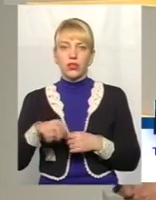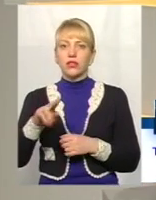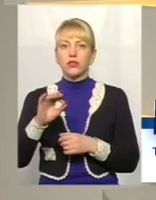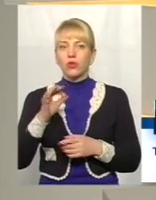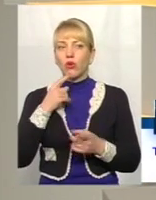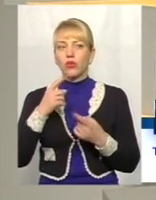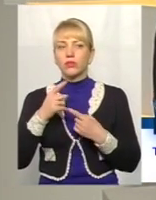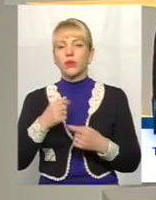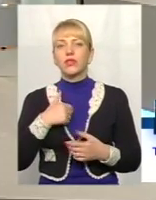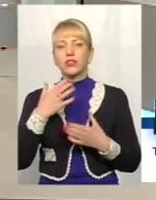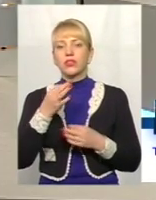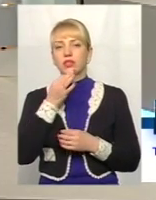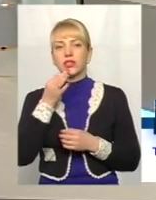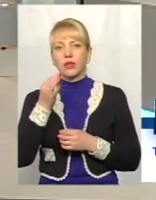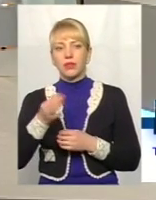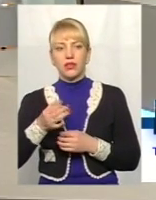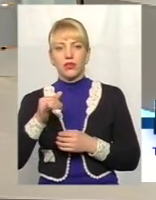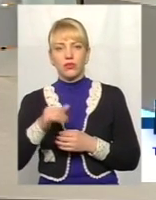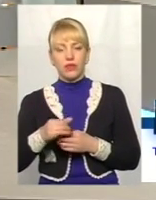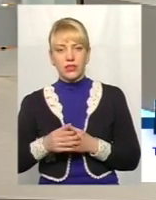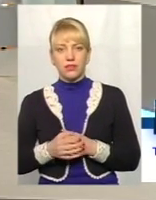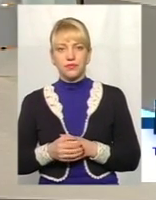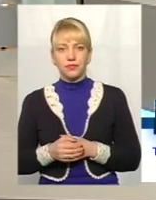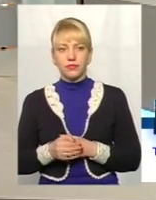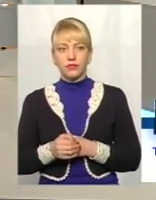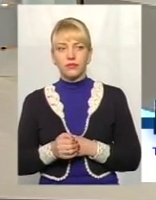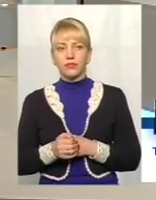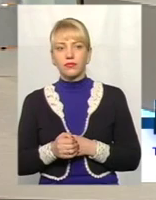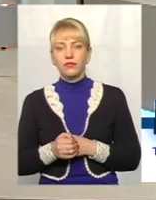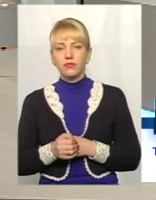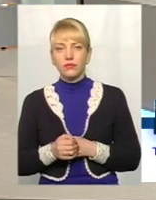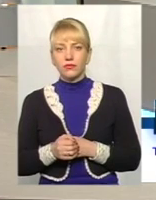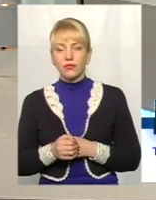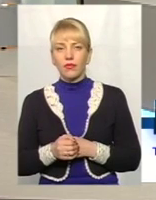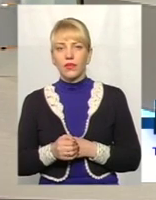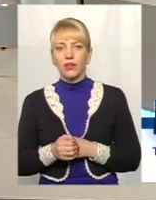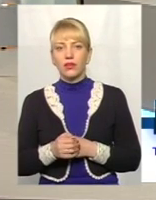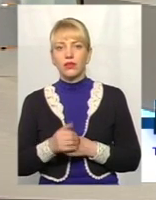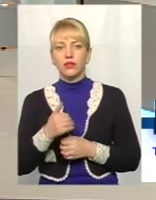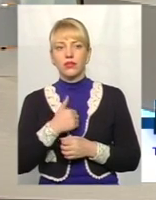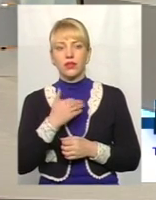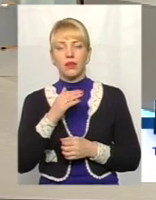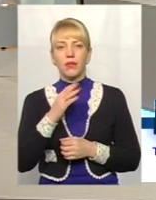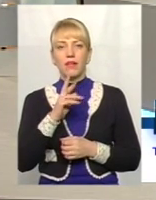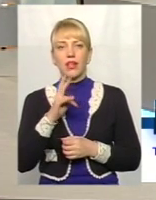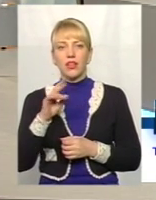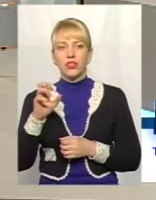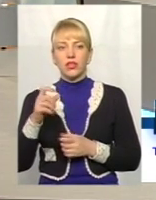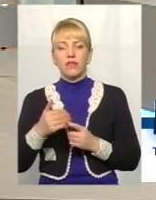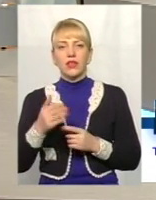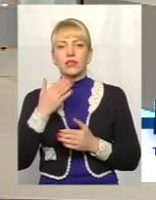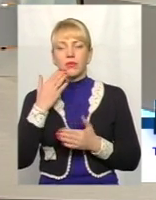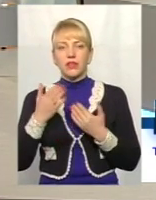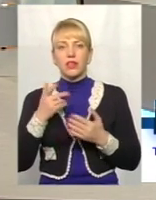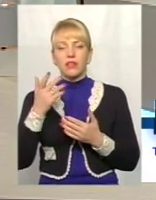розмови. А я ще хотіла б перевести розмову у таке русло. Хотіла би, пане В'ячеслав, спитати, ви взагалі збираєте